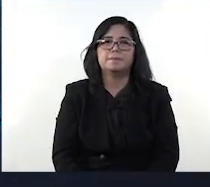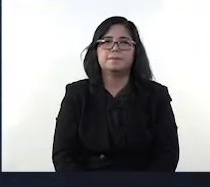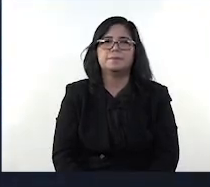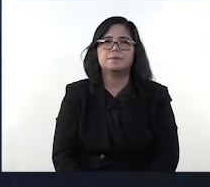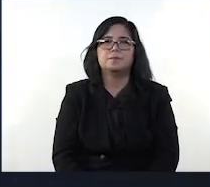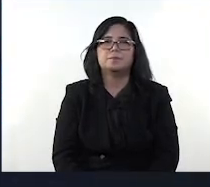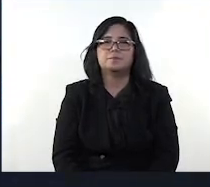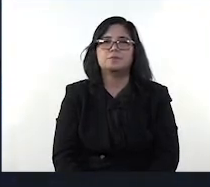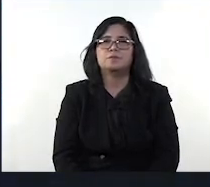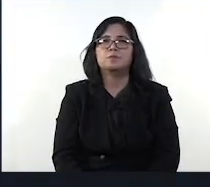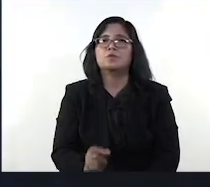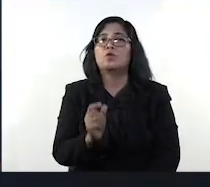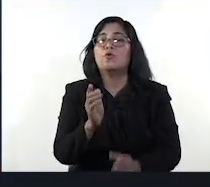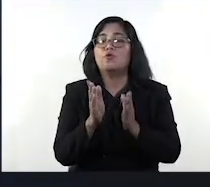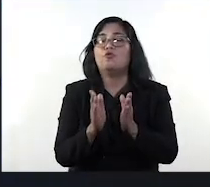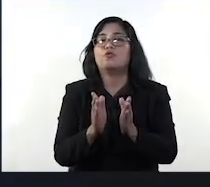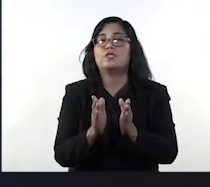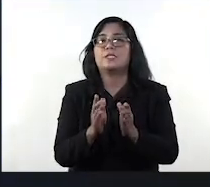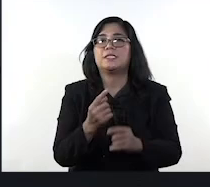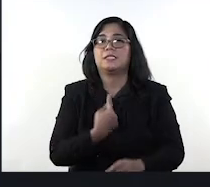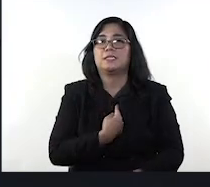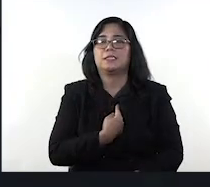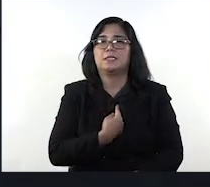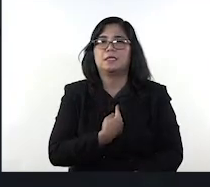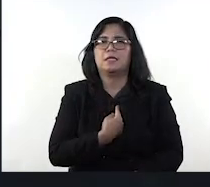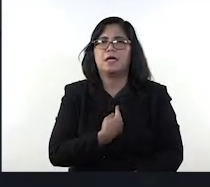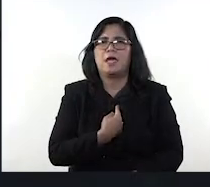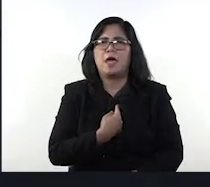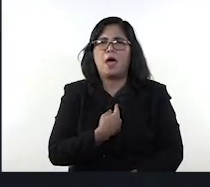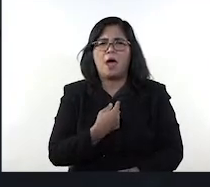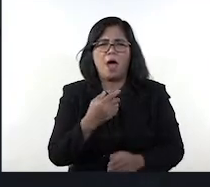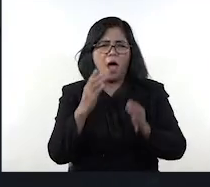Hai urusi dirimu Hai awasi